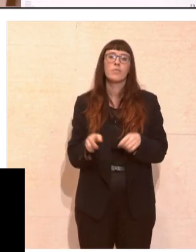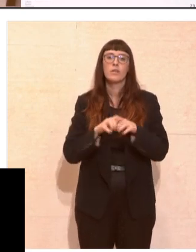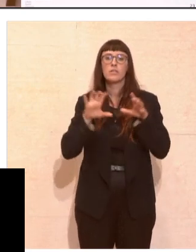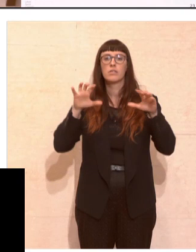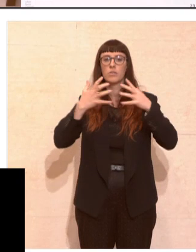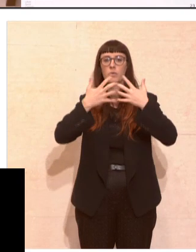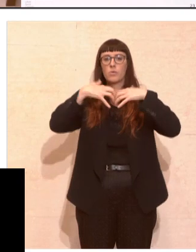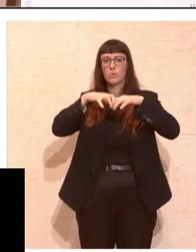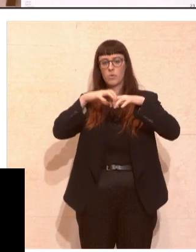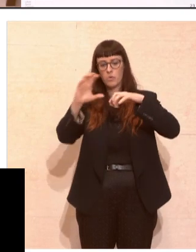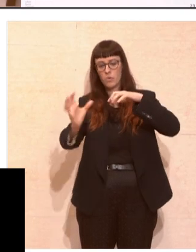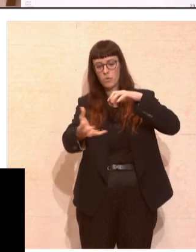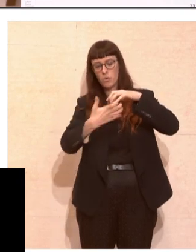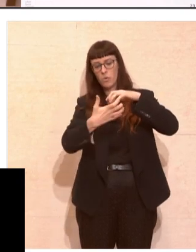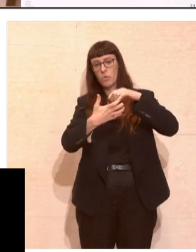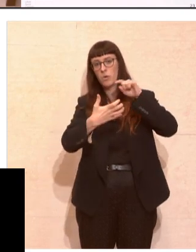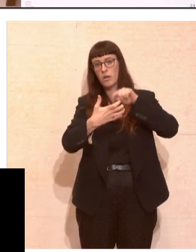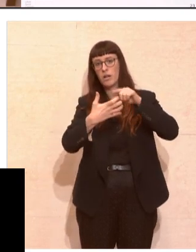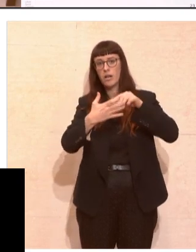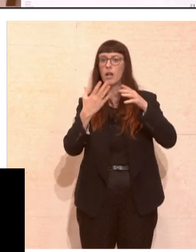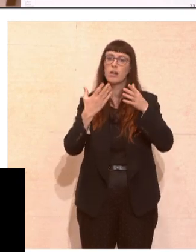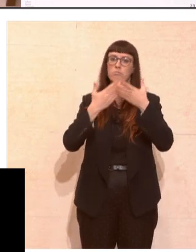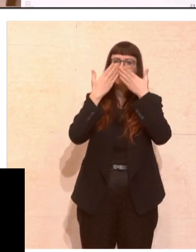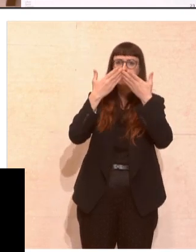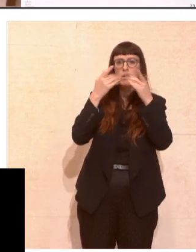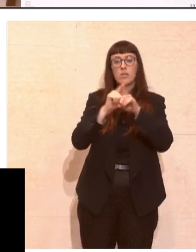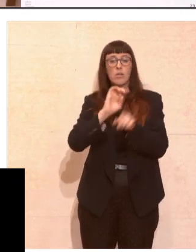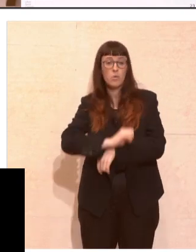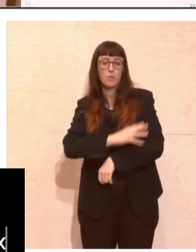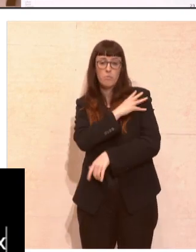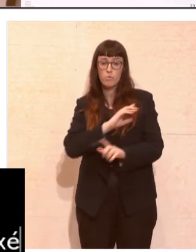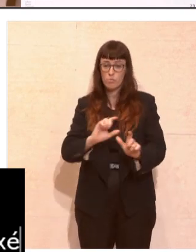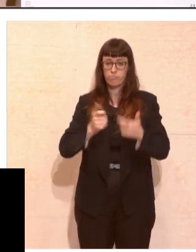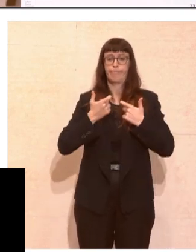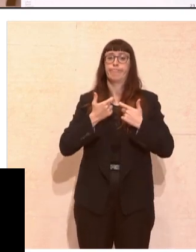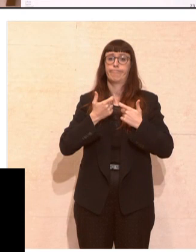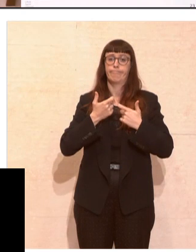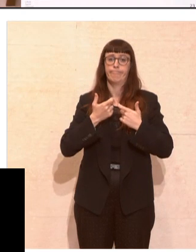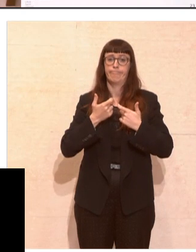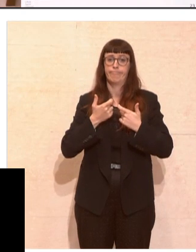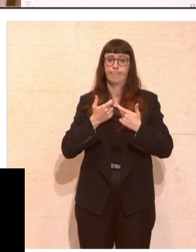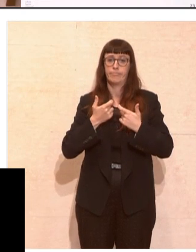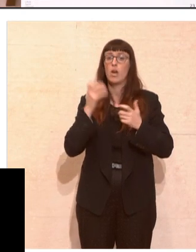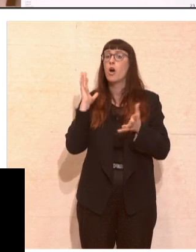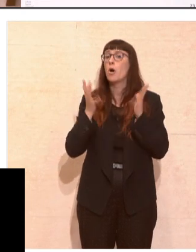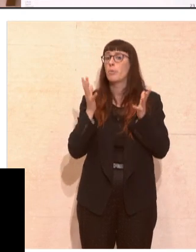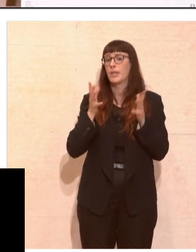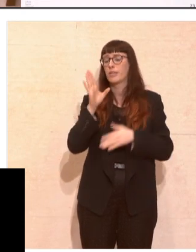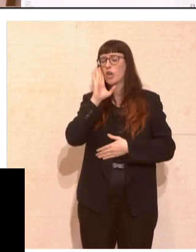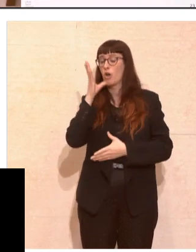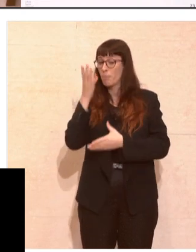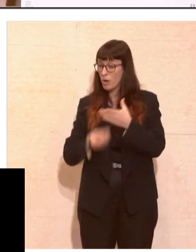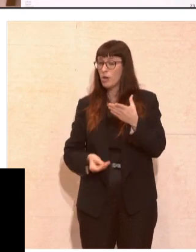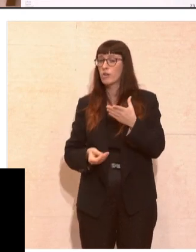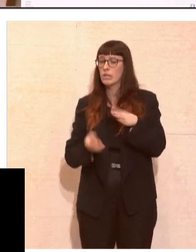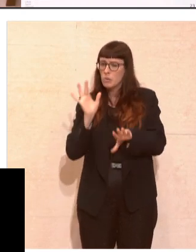peu des fonctions exécutives supérieures et de la régulation émotionnelle, peut-être pourrait être plus sensible à la privation de sommeil